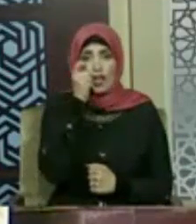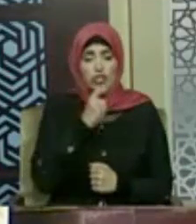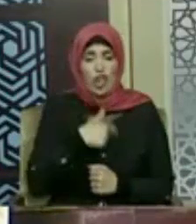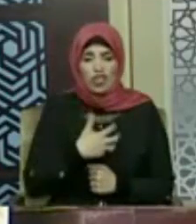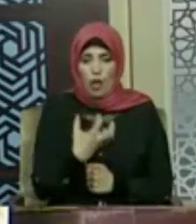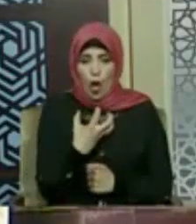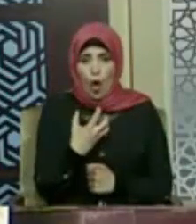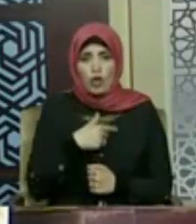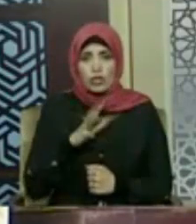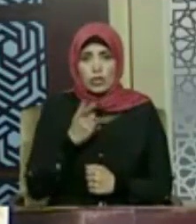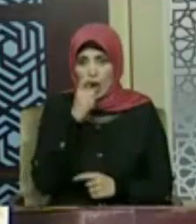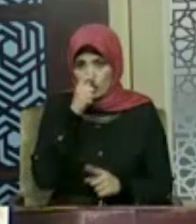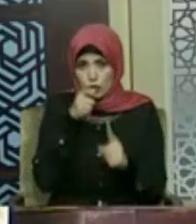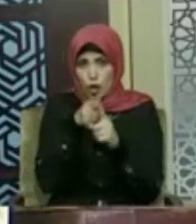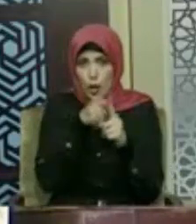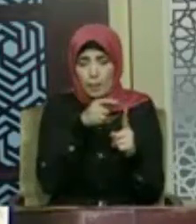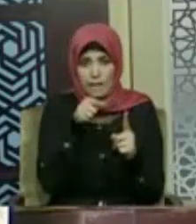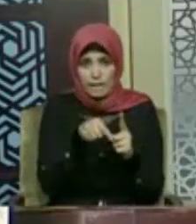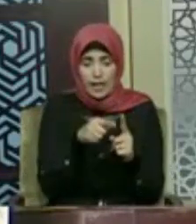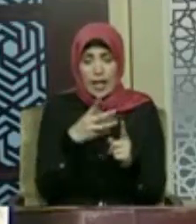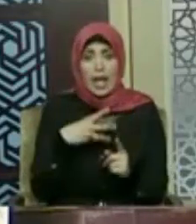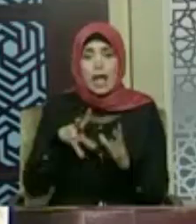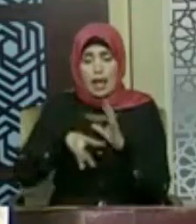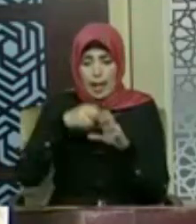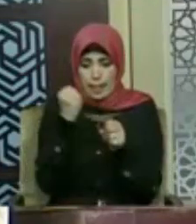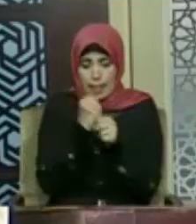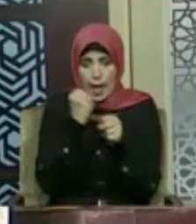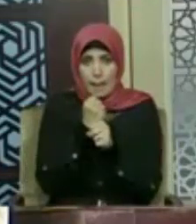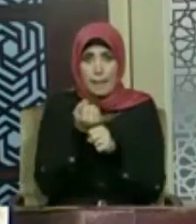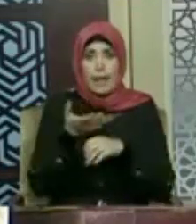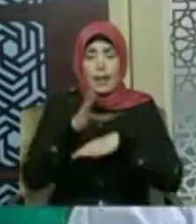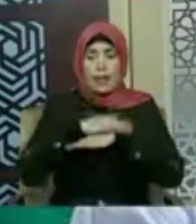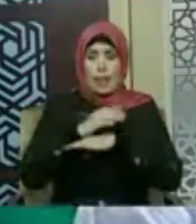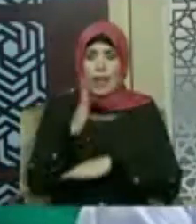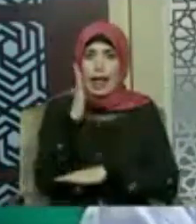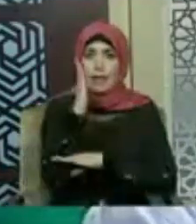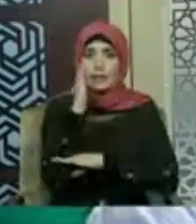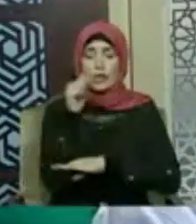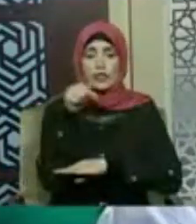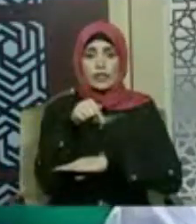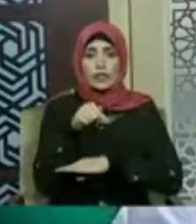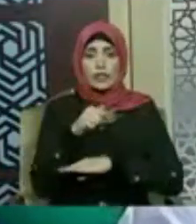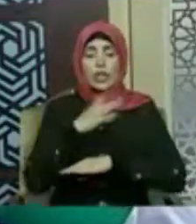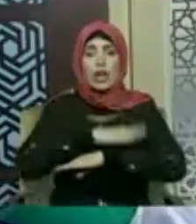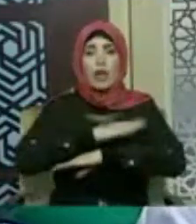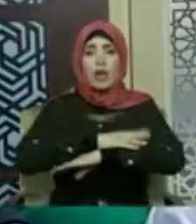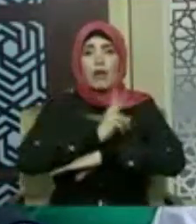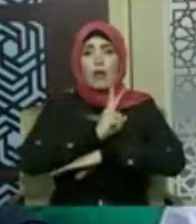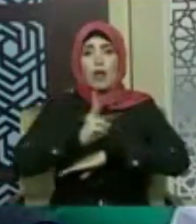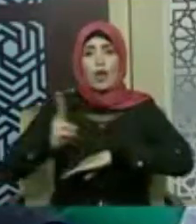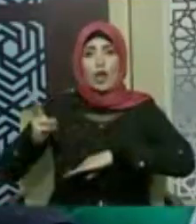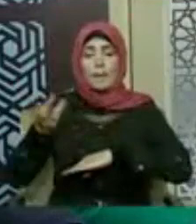على ترسيخ هذه القيم على كل المستويات الفردية